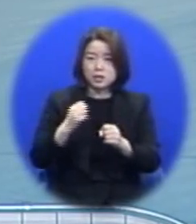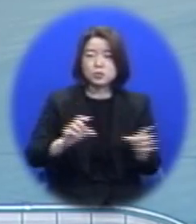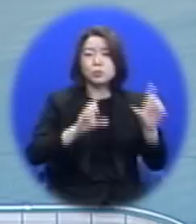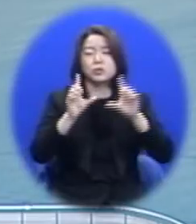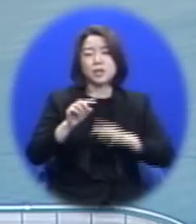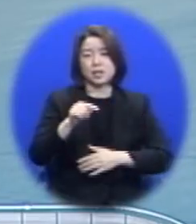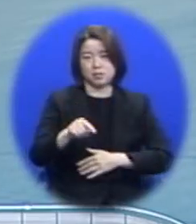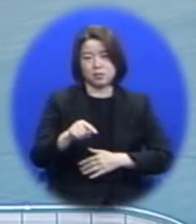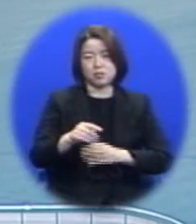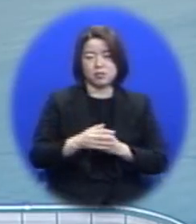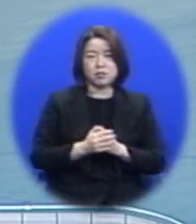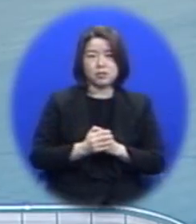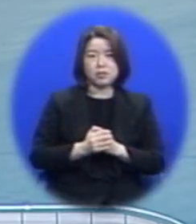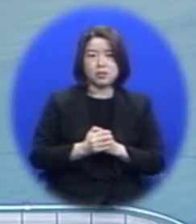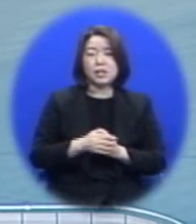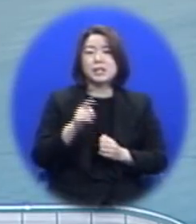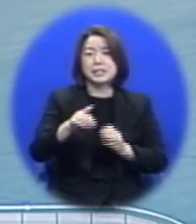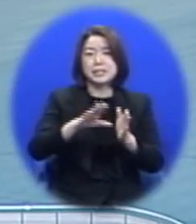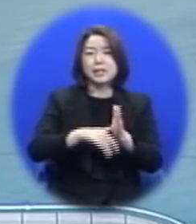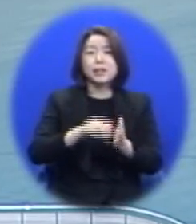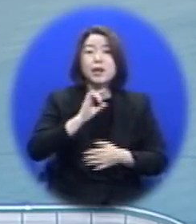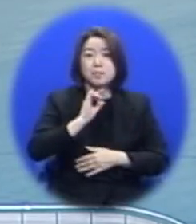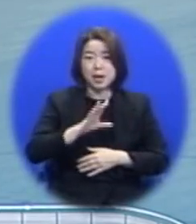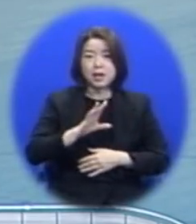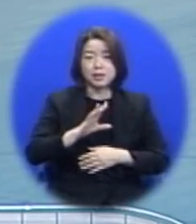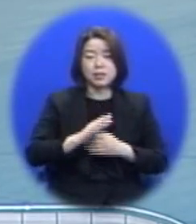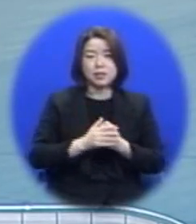것이에요. 그때만